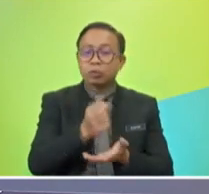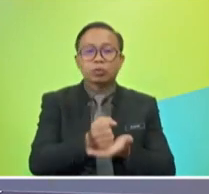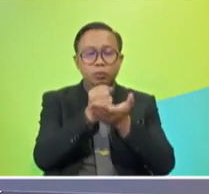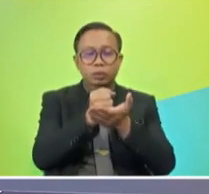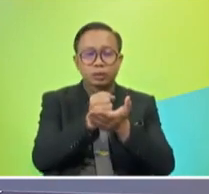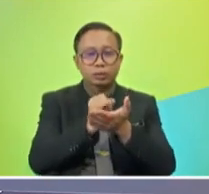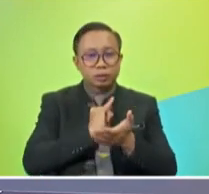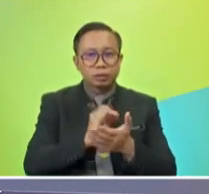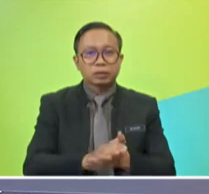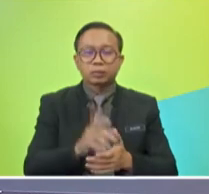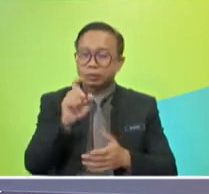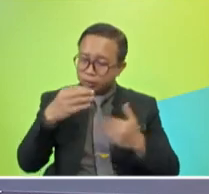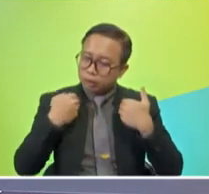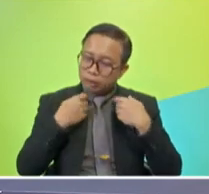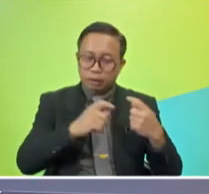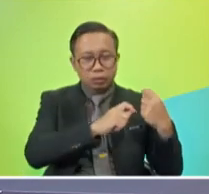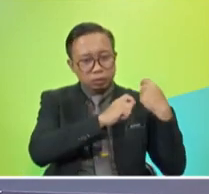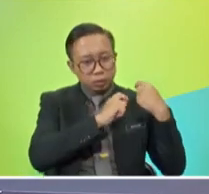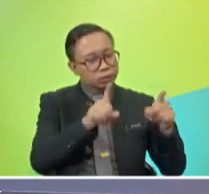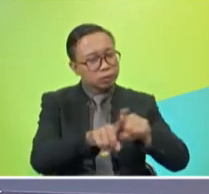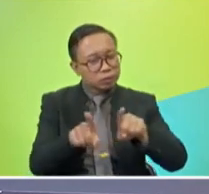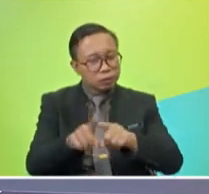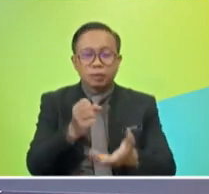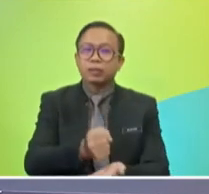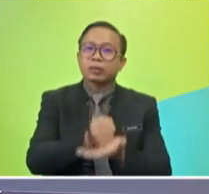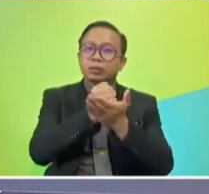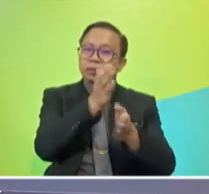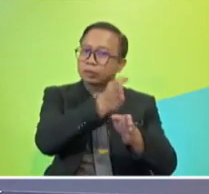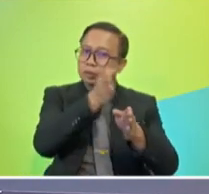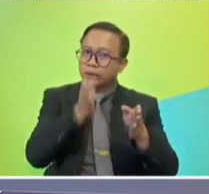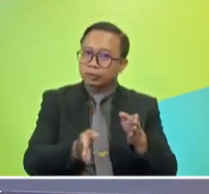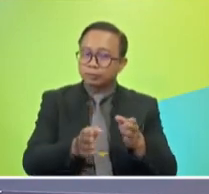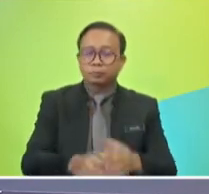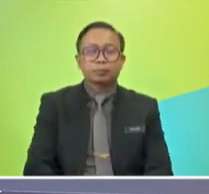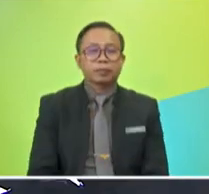kita udah kenal tanggung jawab di situ apa yang saya Terangkan kepadamu